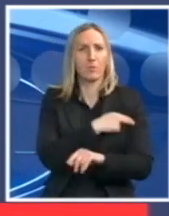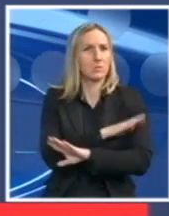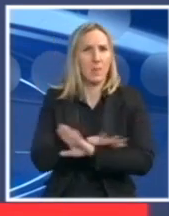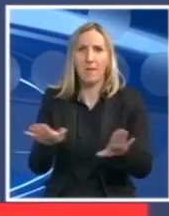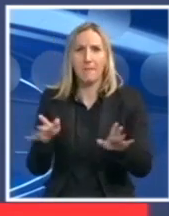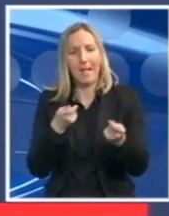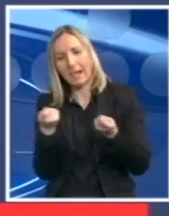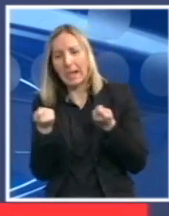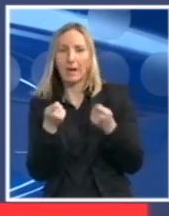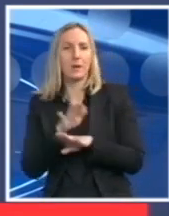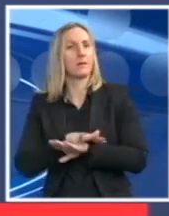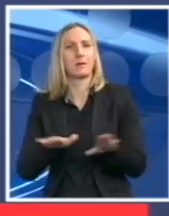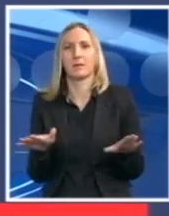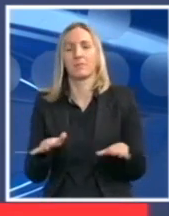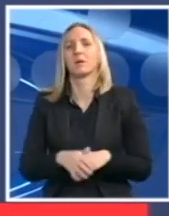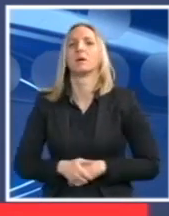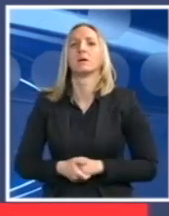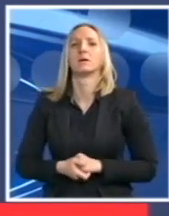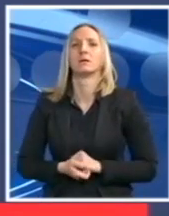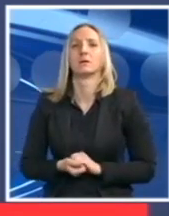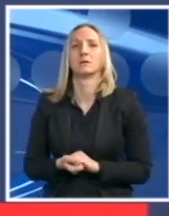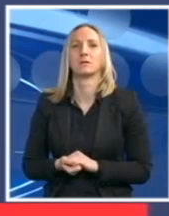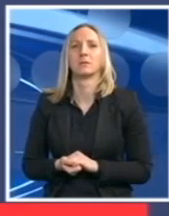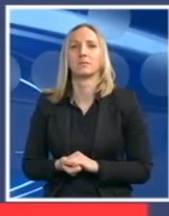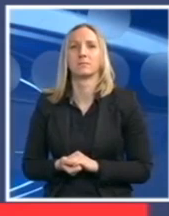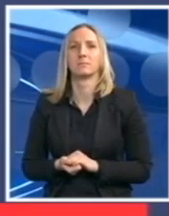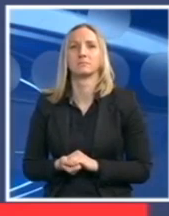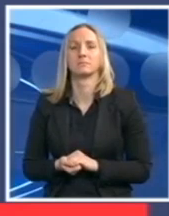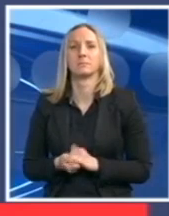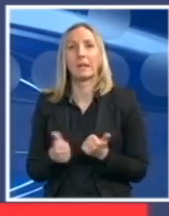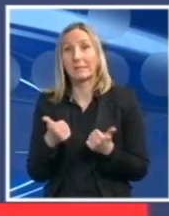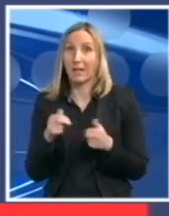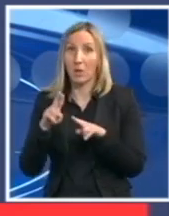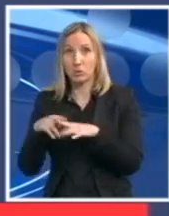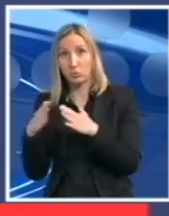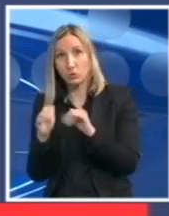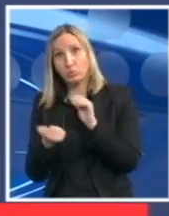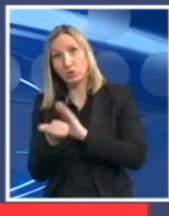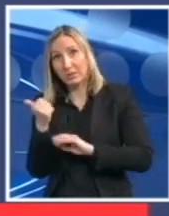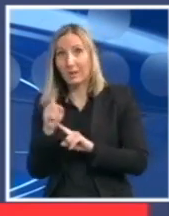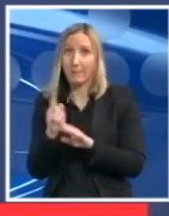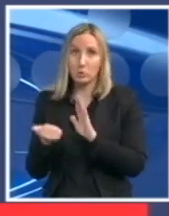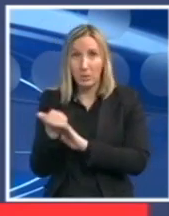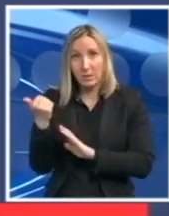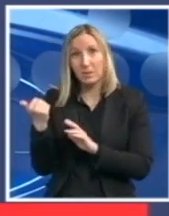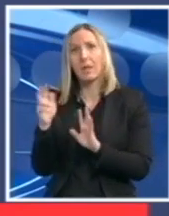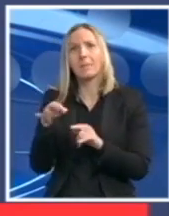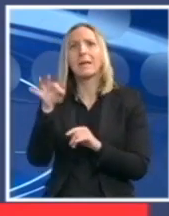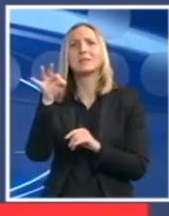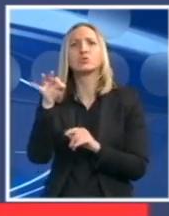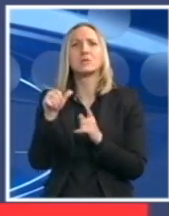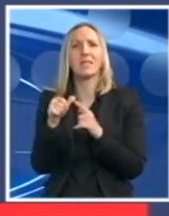se do donošenja te odluke. Da li će ovi, da li će oni, da li mogu da idu. Ima tu nekih